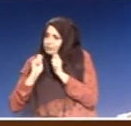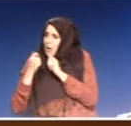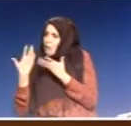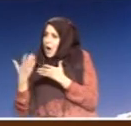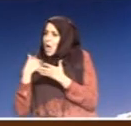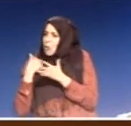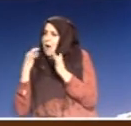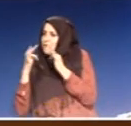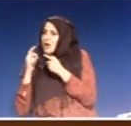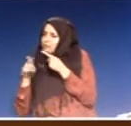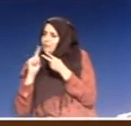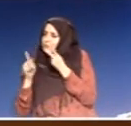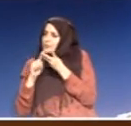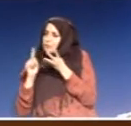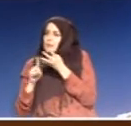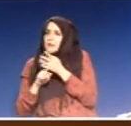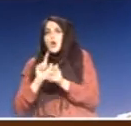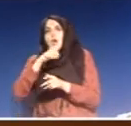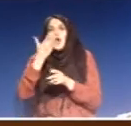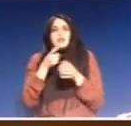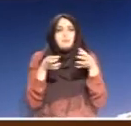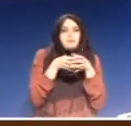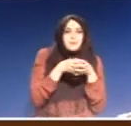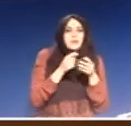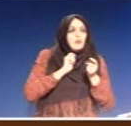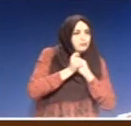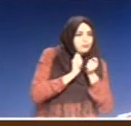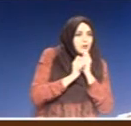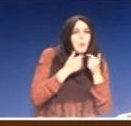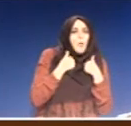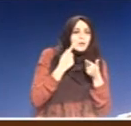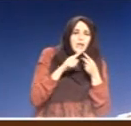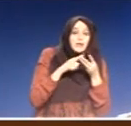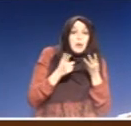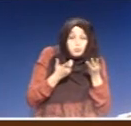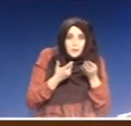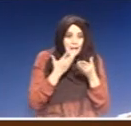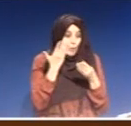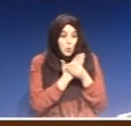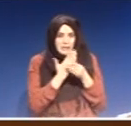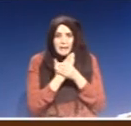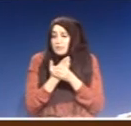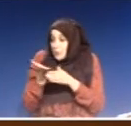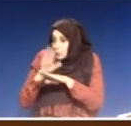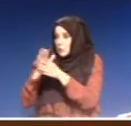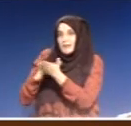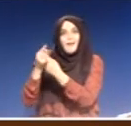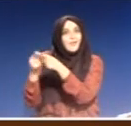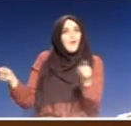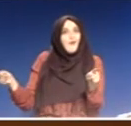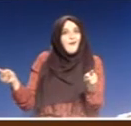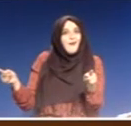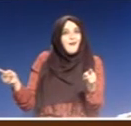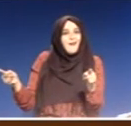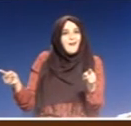لك انا هكذا وانا هكذا وانا هكذا. وعلى كل حال المشاكل هما الكبار